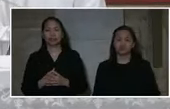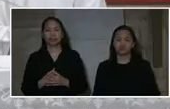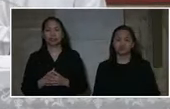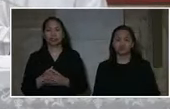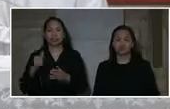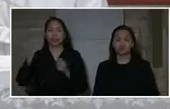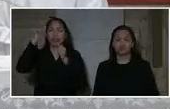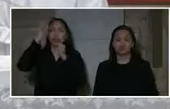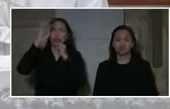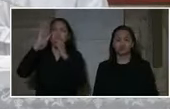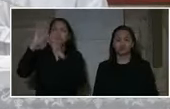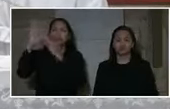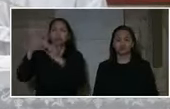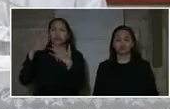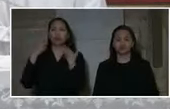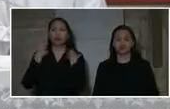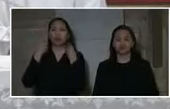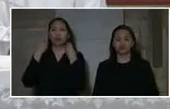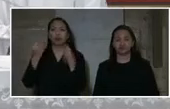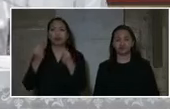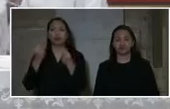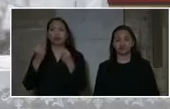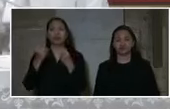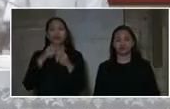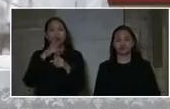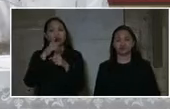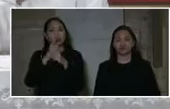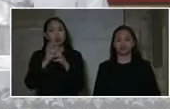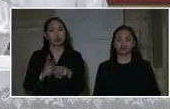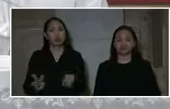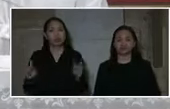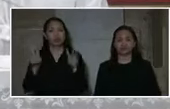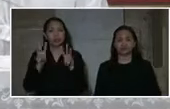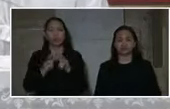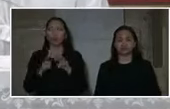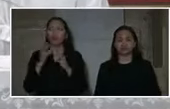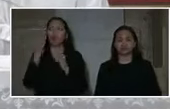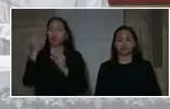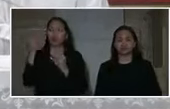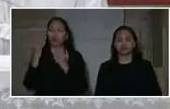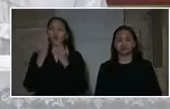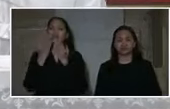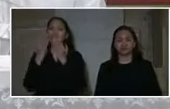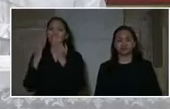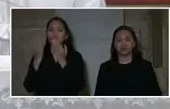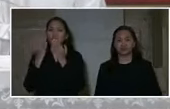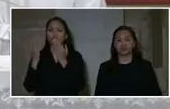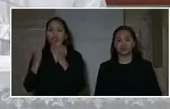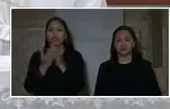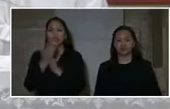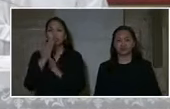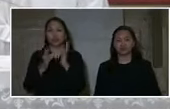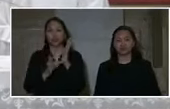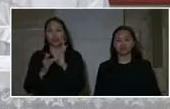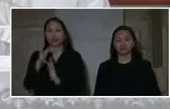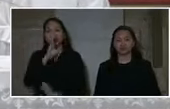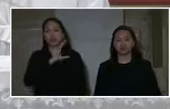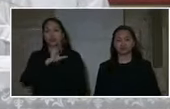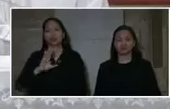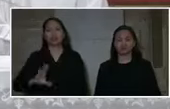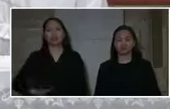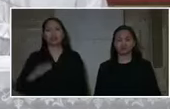Ama naming makapangyarihan, tunay nga marapat na ikaw ay aming pasalamatan sa pamamagitan ni Hesukristo na